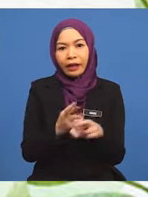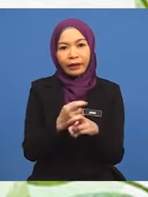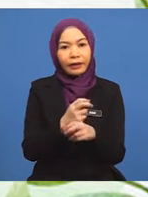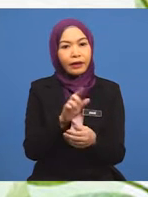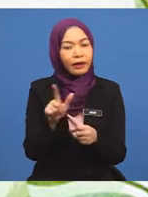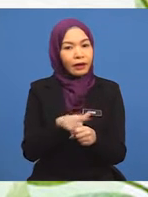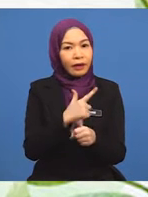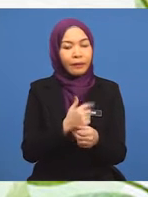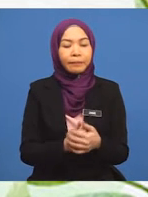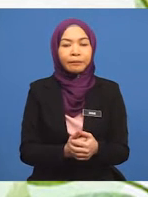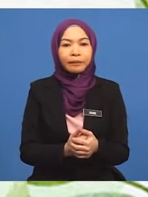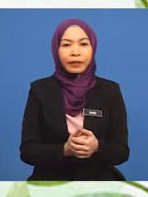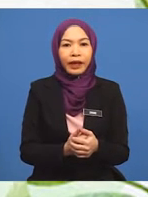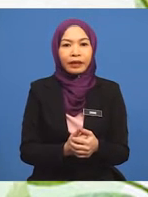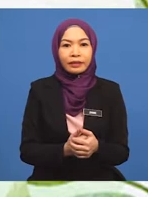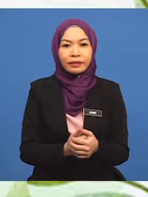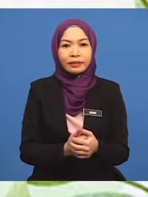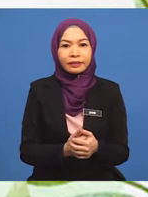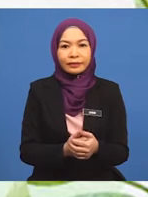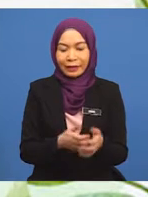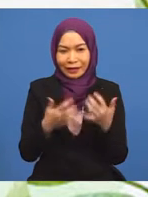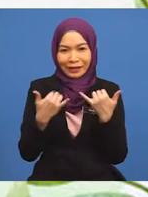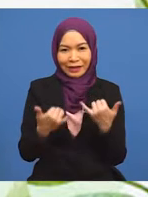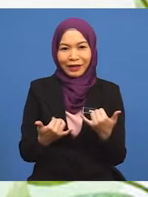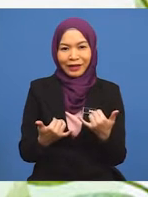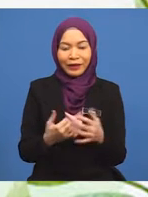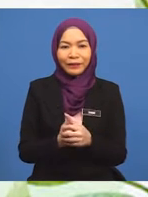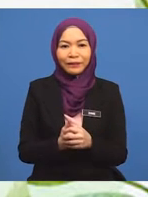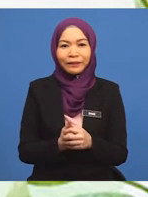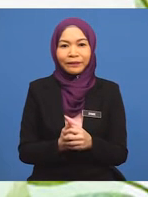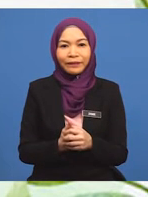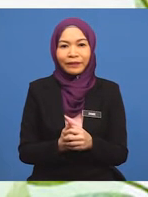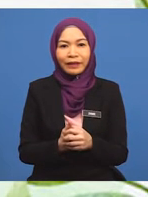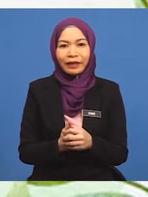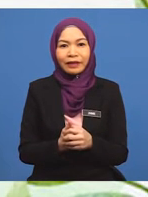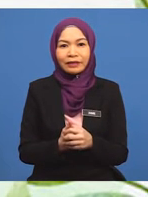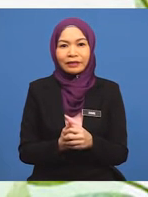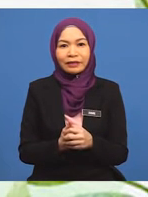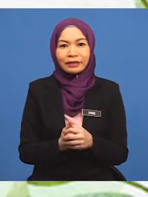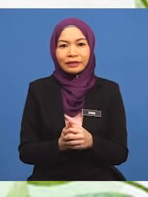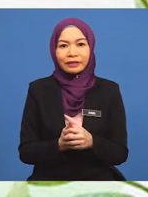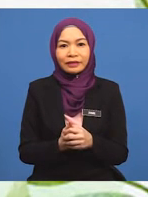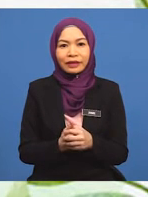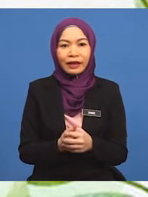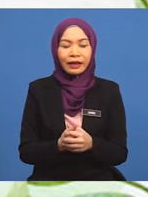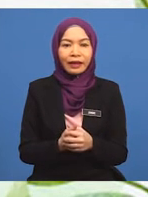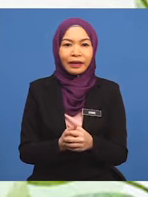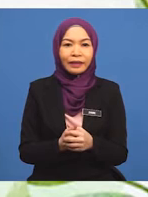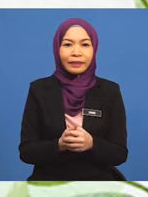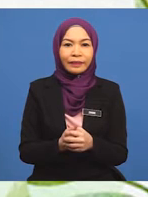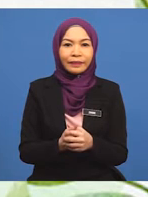Baiklah, murid-murid. Sebelum kita menamatkan sesi pembelajaran pada hari ini, pastikan